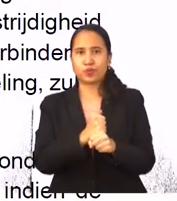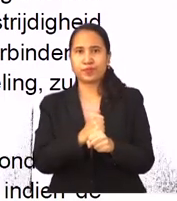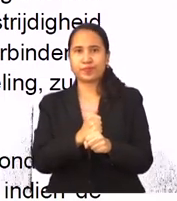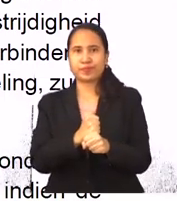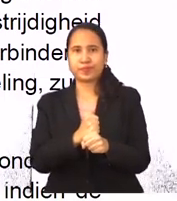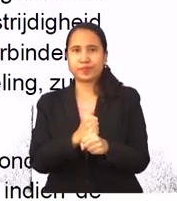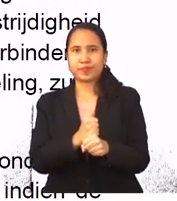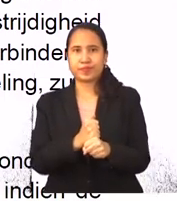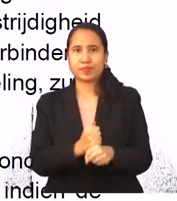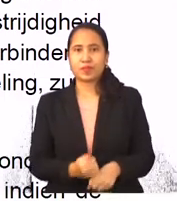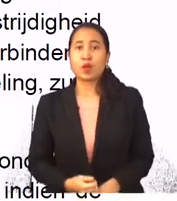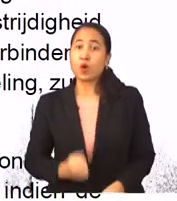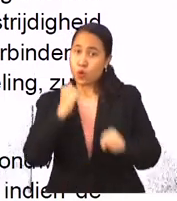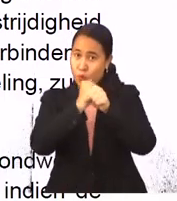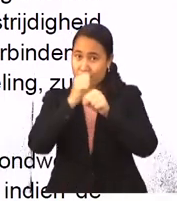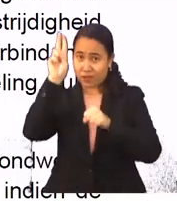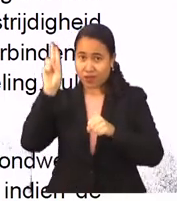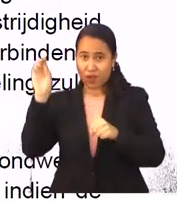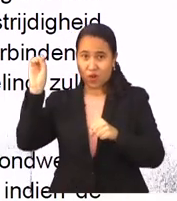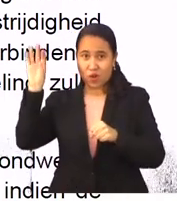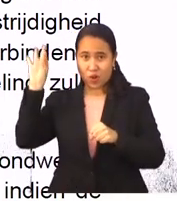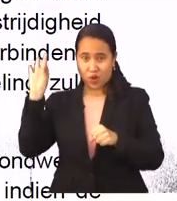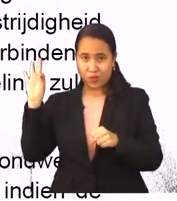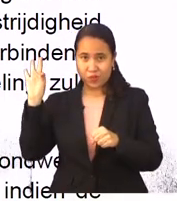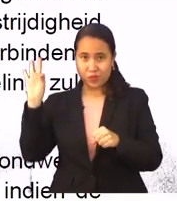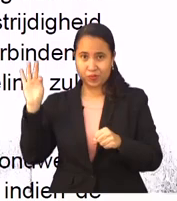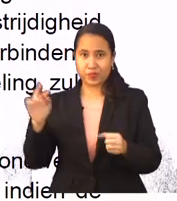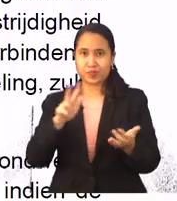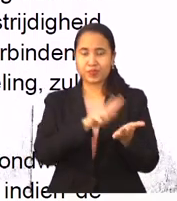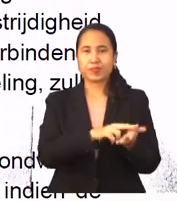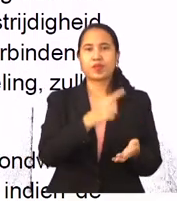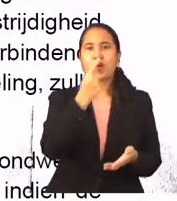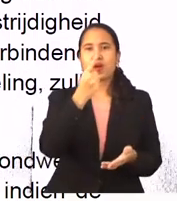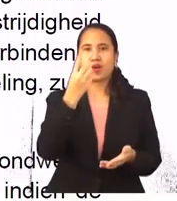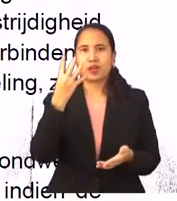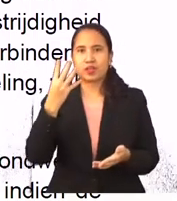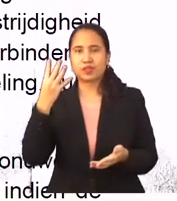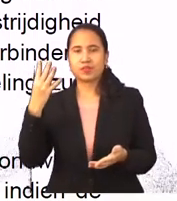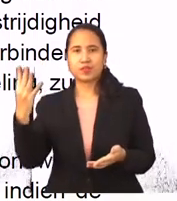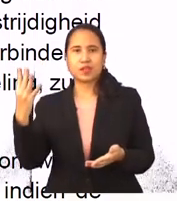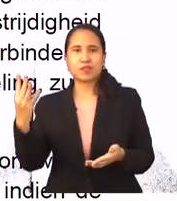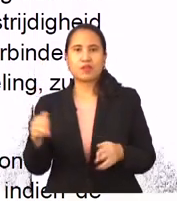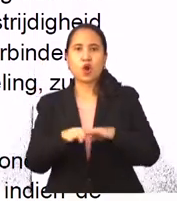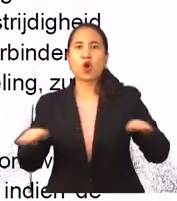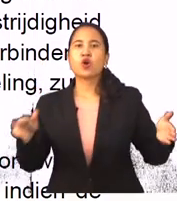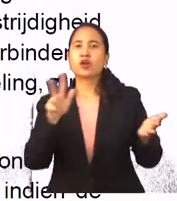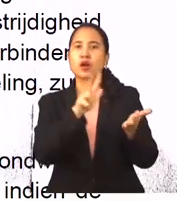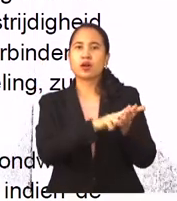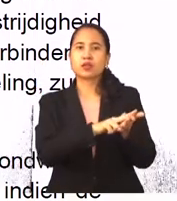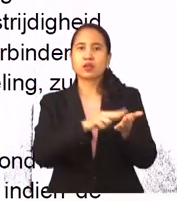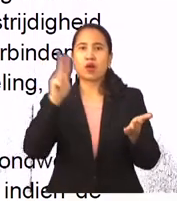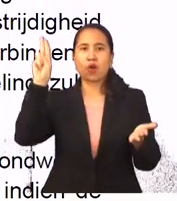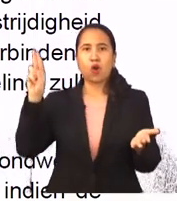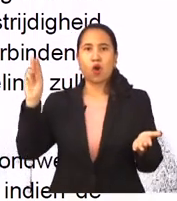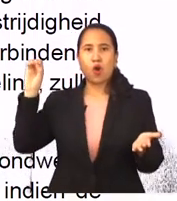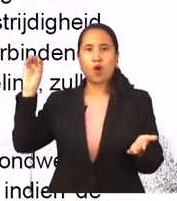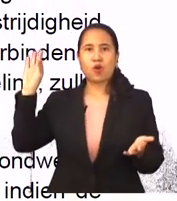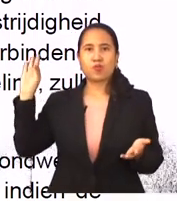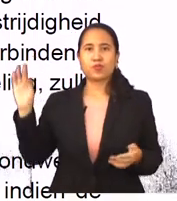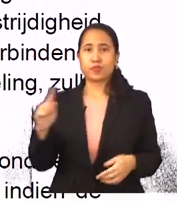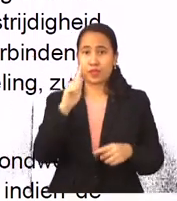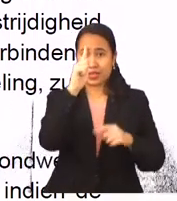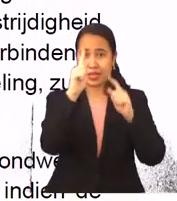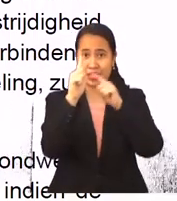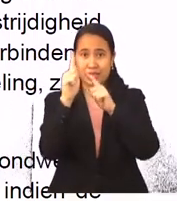taakstelling van het constitutioneel hof, in gevolge artikel 144 grondwet, heeft het hof tot taak a.